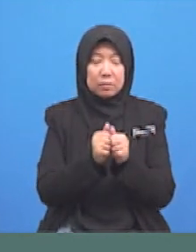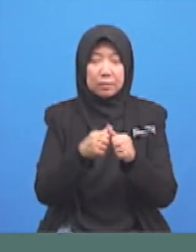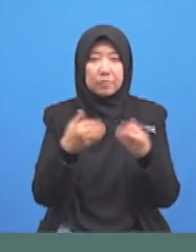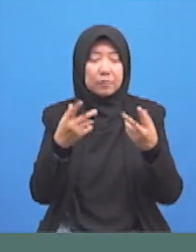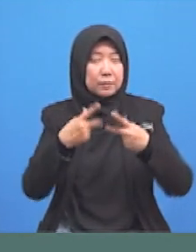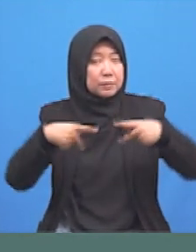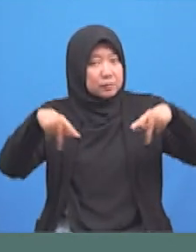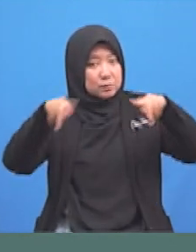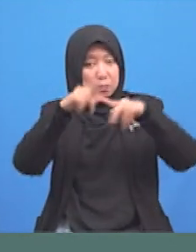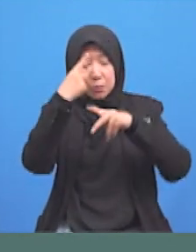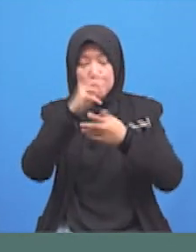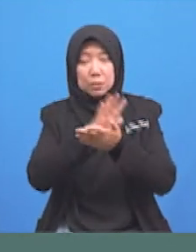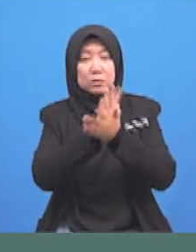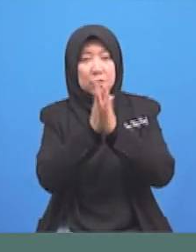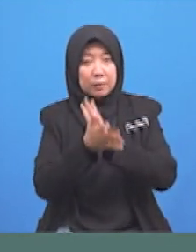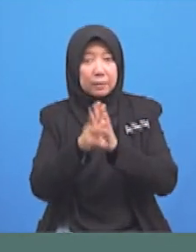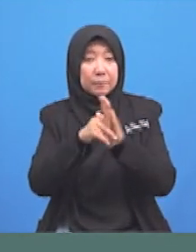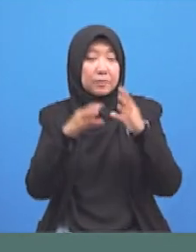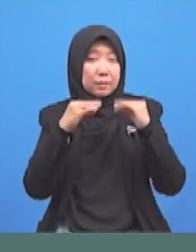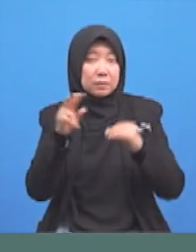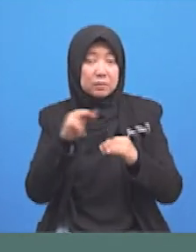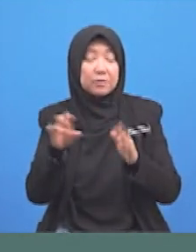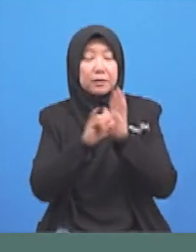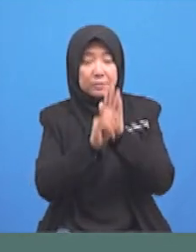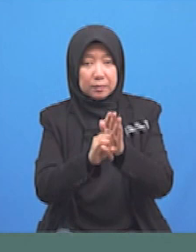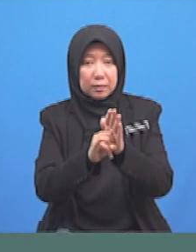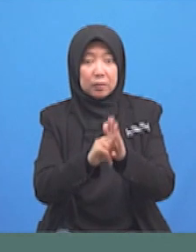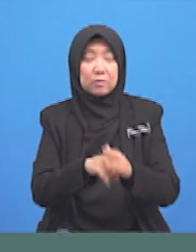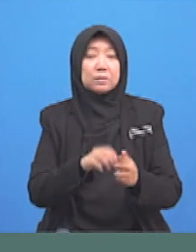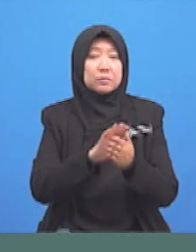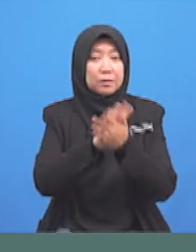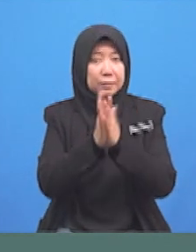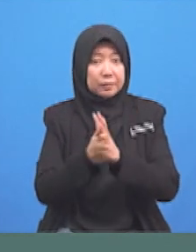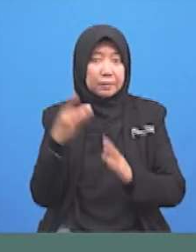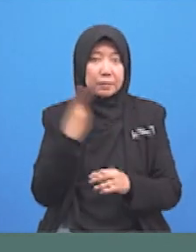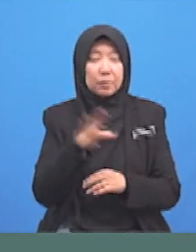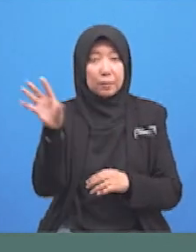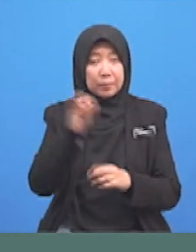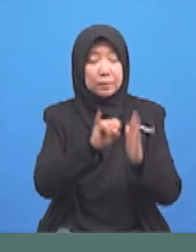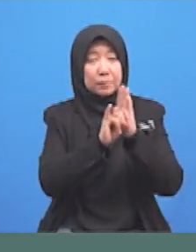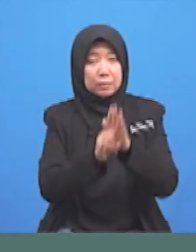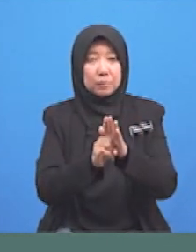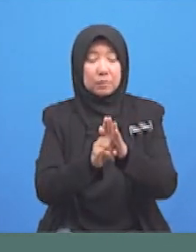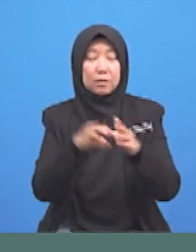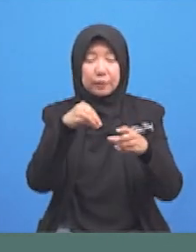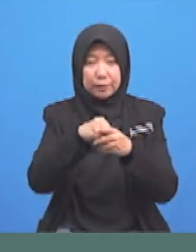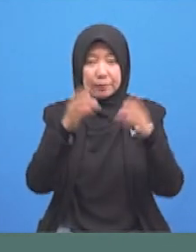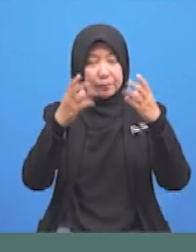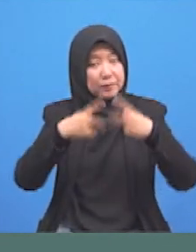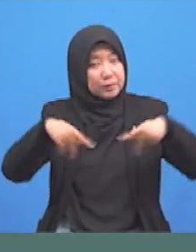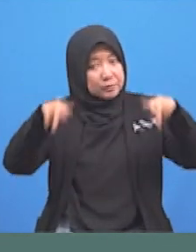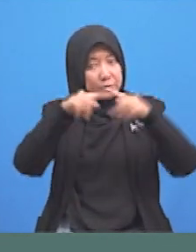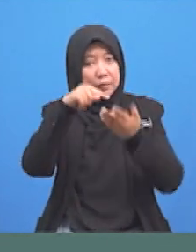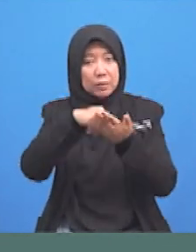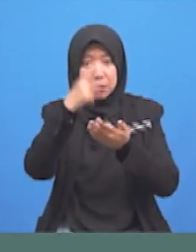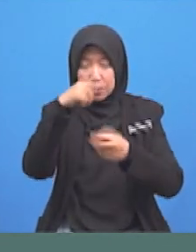kisah untuk dijadikan pengajaran dan iktibar. Oleh itu, kita ambil iktibar dalam kisah tersebut untuk